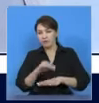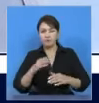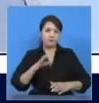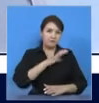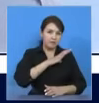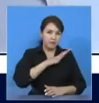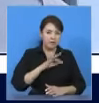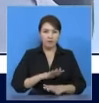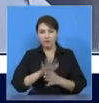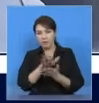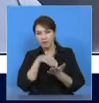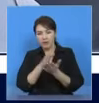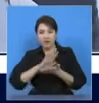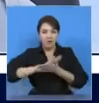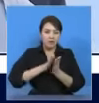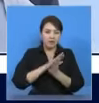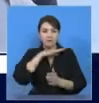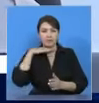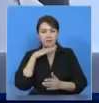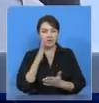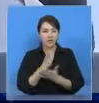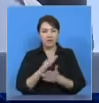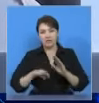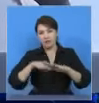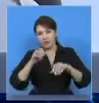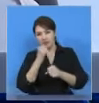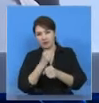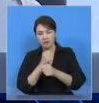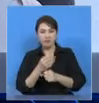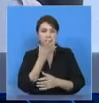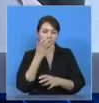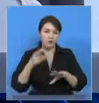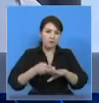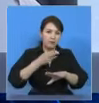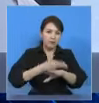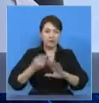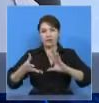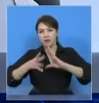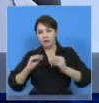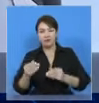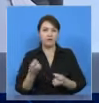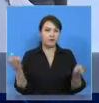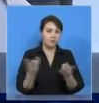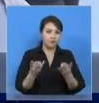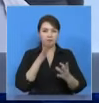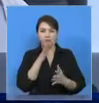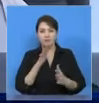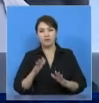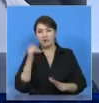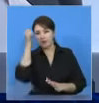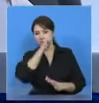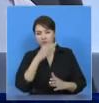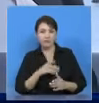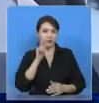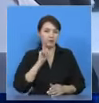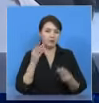богаты это масло карты мясо есть изделия ручной работы и теплые носки в общем все самое нужное в это время года и при чем